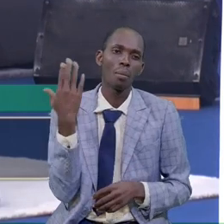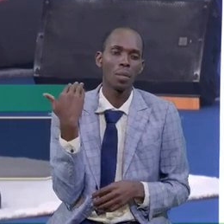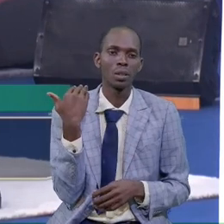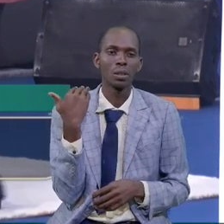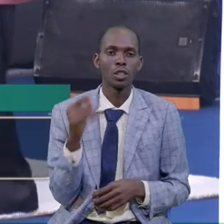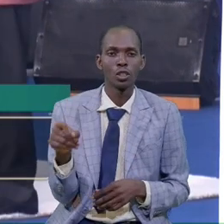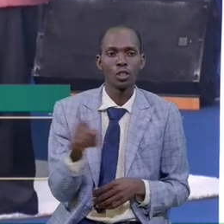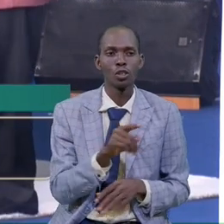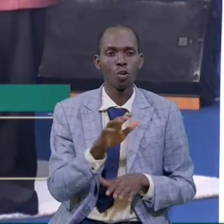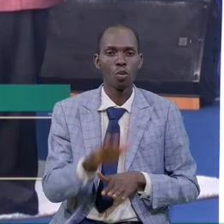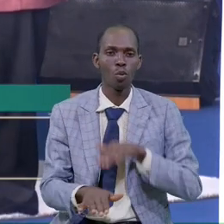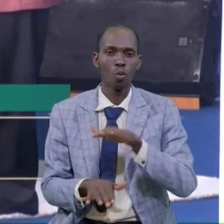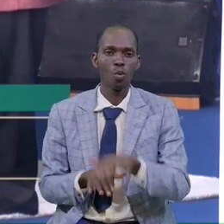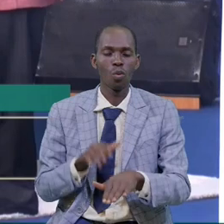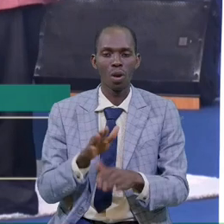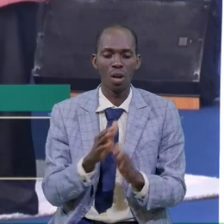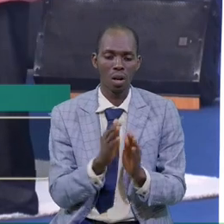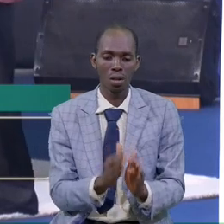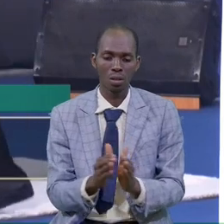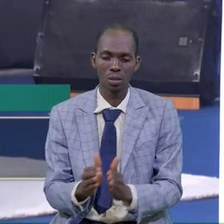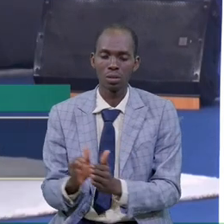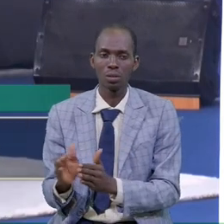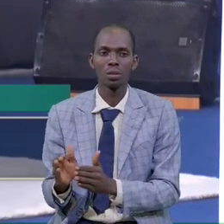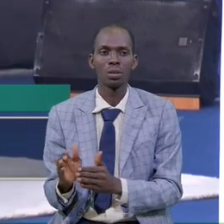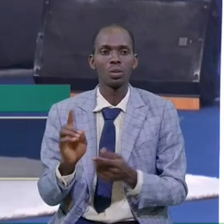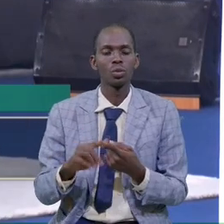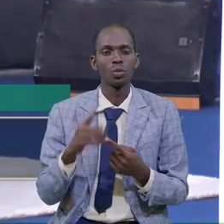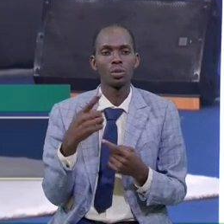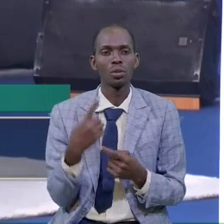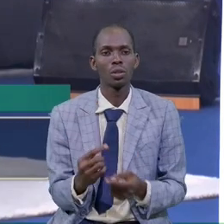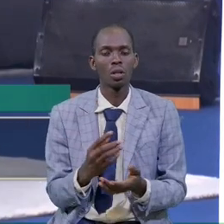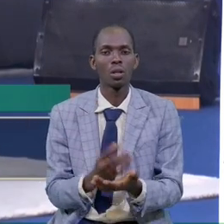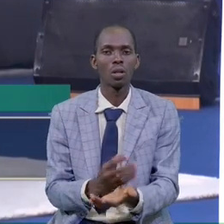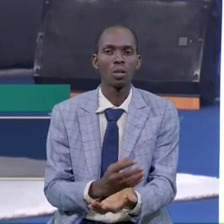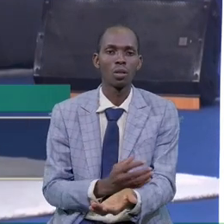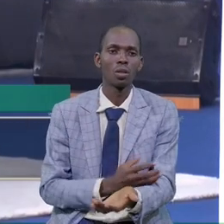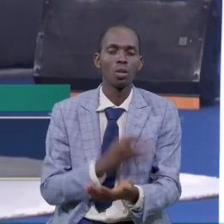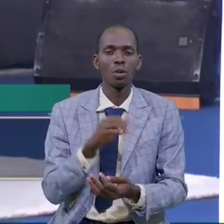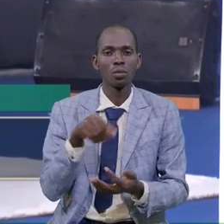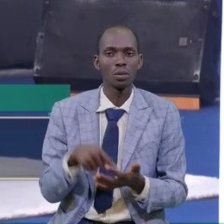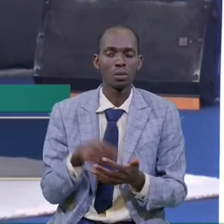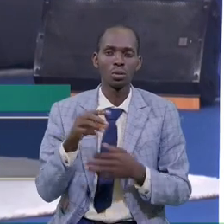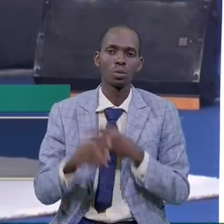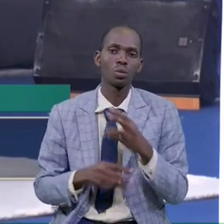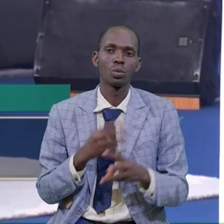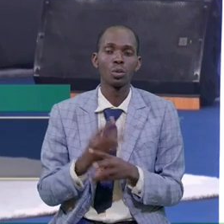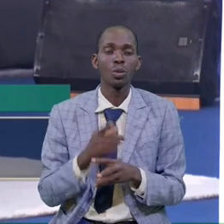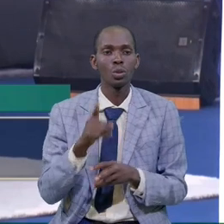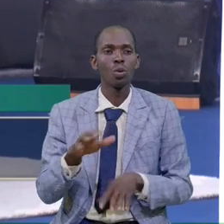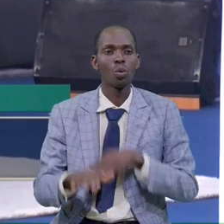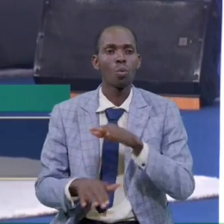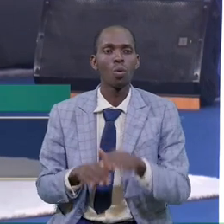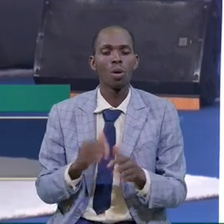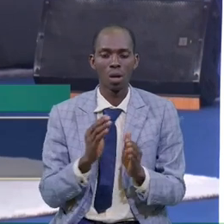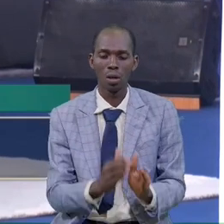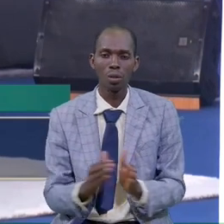2. Dans lesquels vous marchiez autrefois selon le train de ce monde. Vous marchiez selon